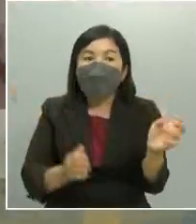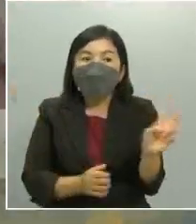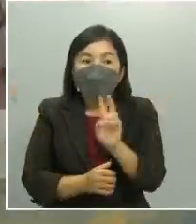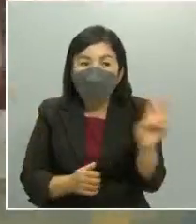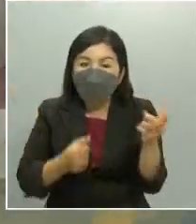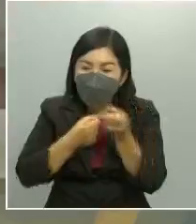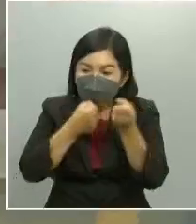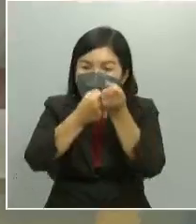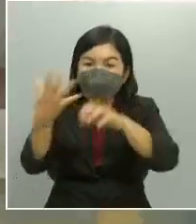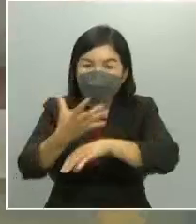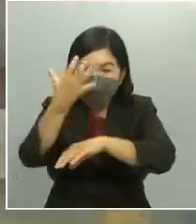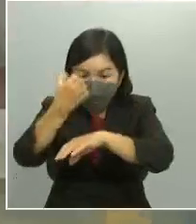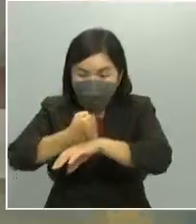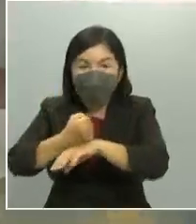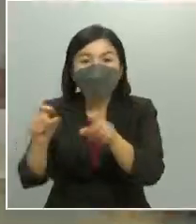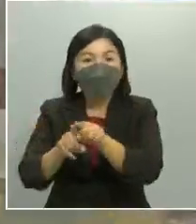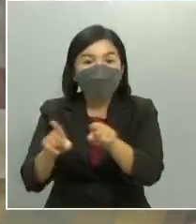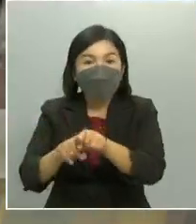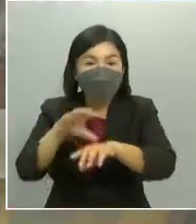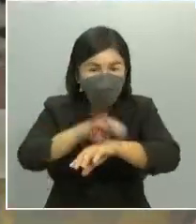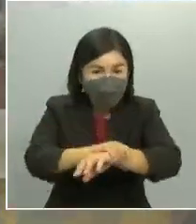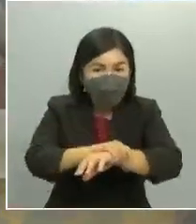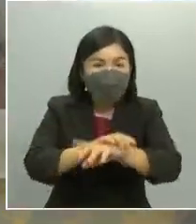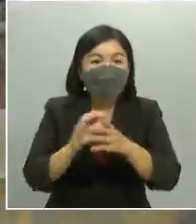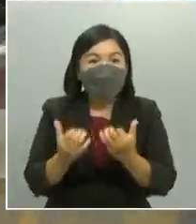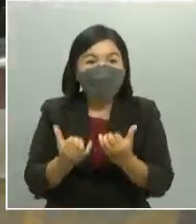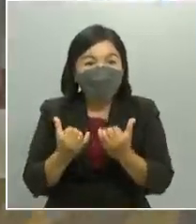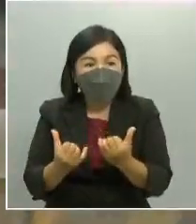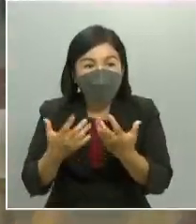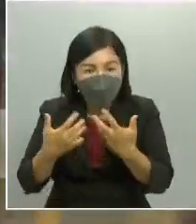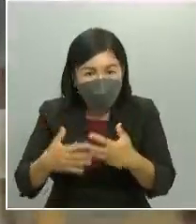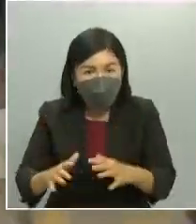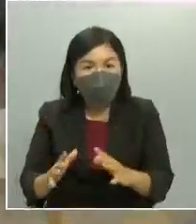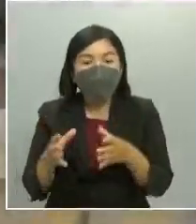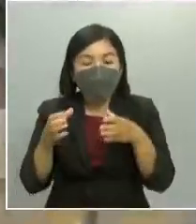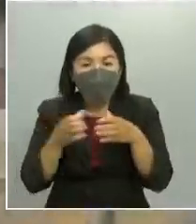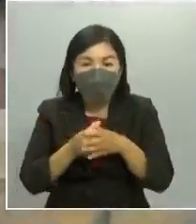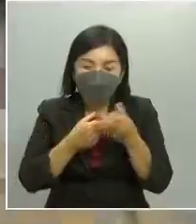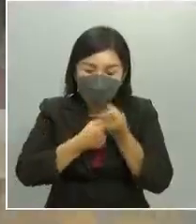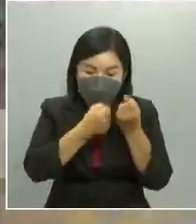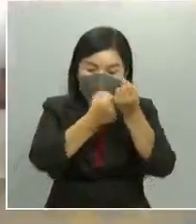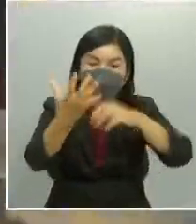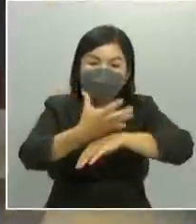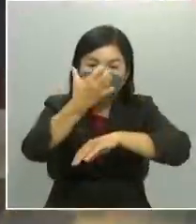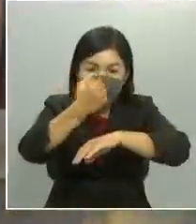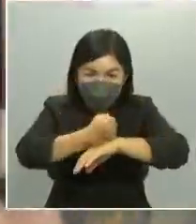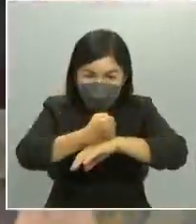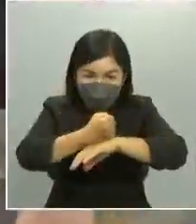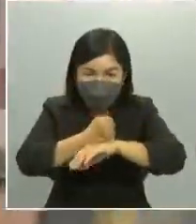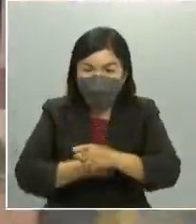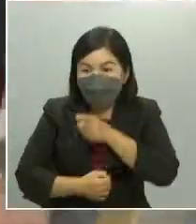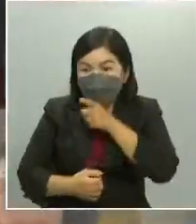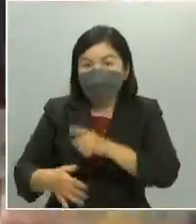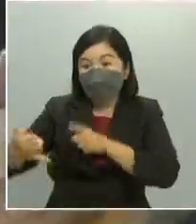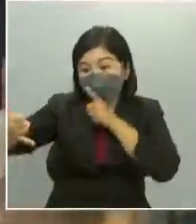เพื่อนไหวทางการเมืองในงานด้วยนะคะซึ่งสถานการณ์หลังจากนั้นมาค่ะกลุ่มเคลื่อนไหวทางการเมืองท่านหนึ่งไปชี้หน้าด่า